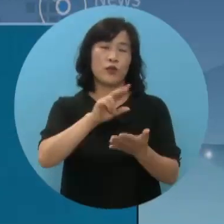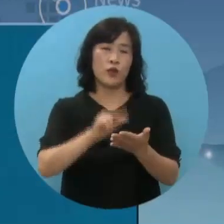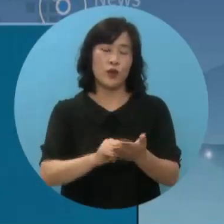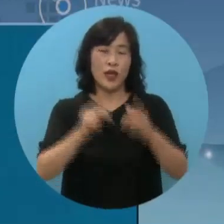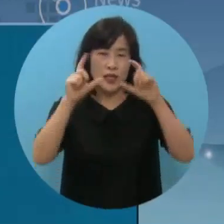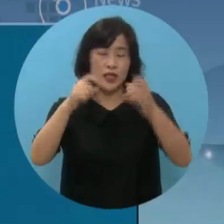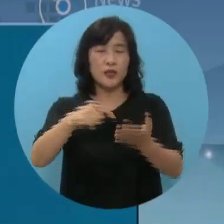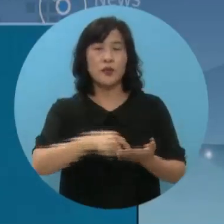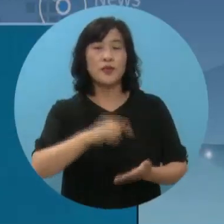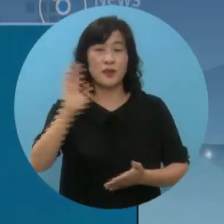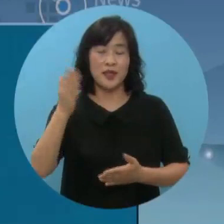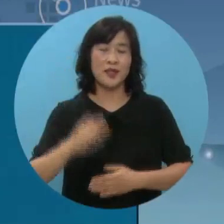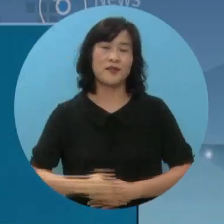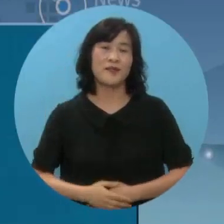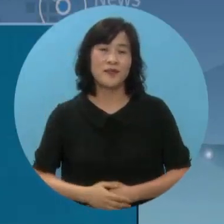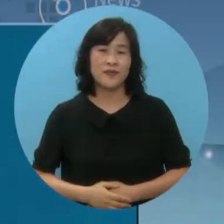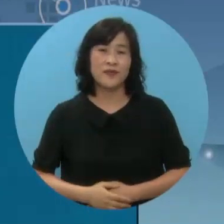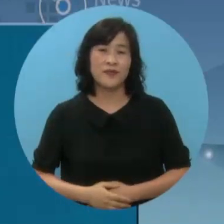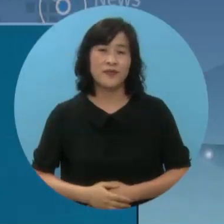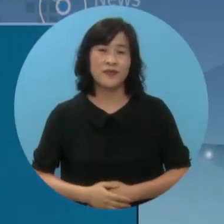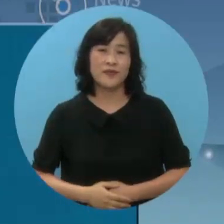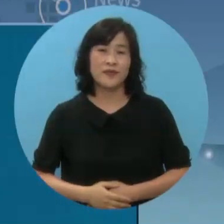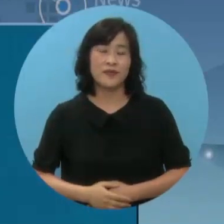블루이코노미를 주제로 한 사진을 접수하면 됩니다.